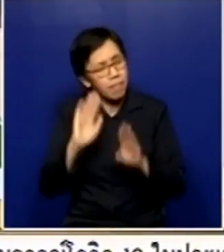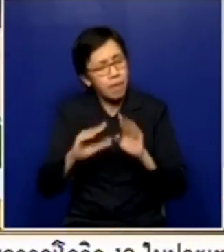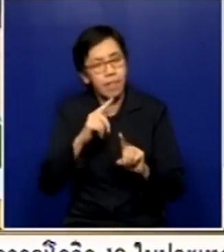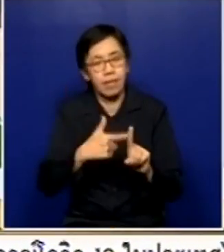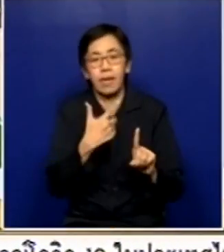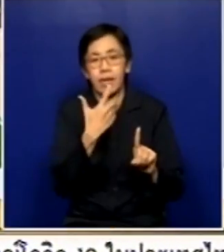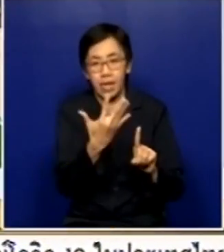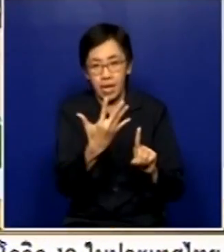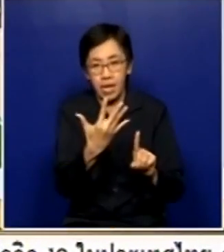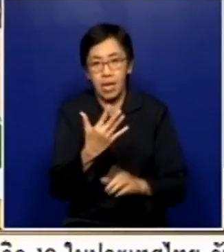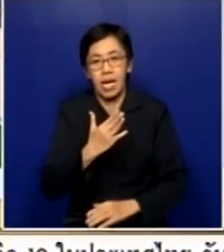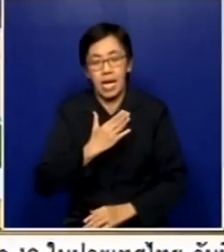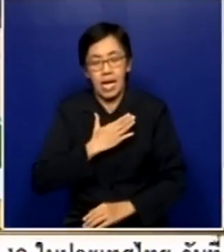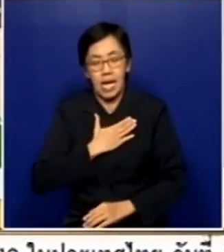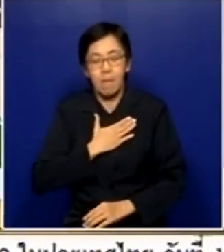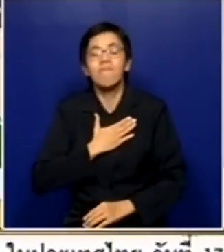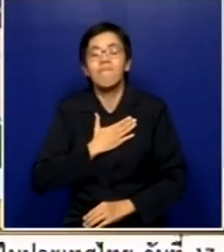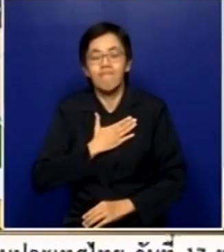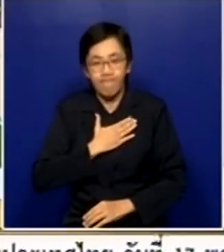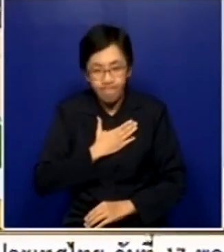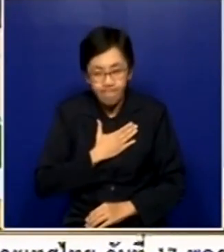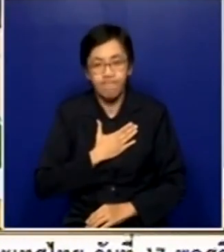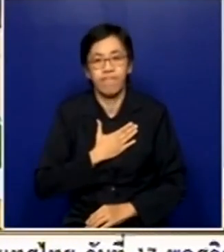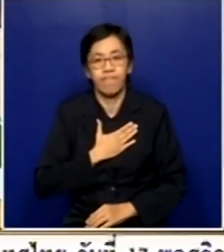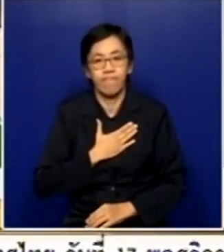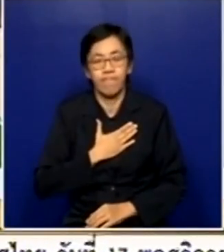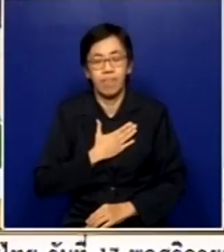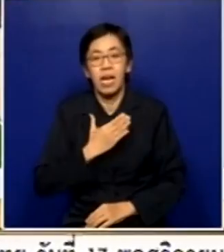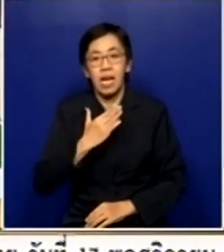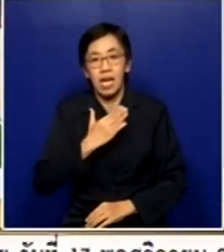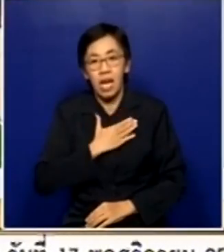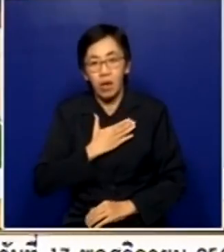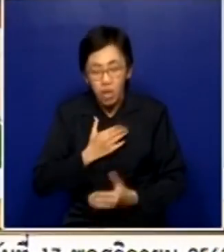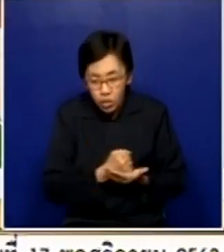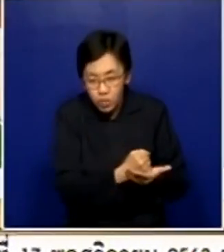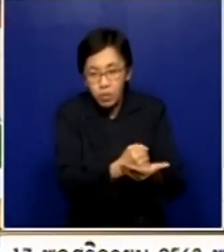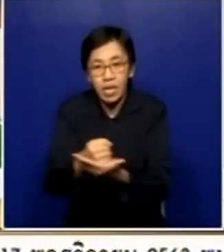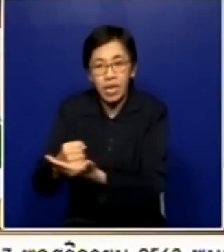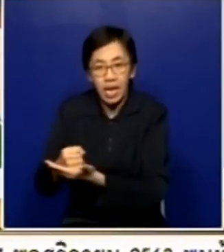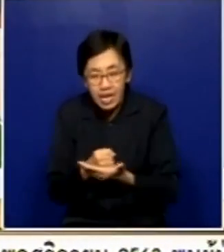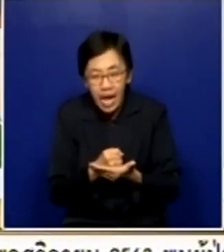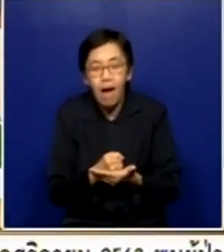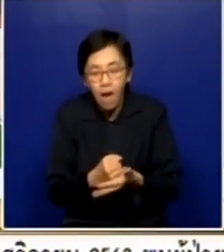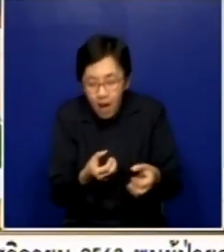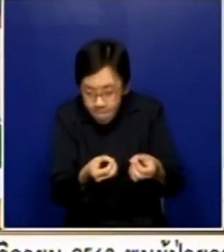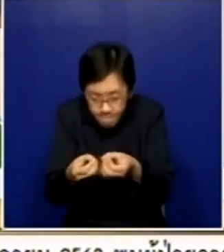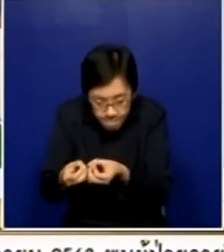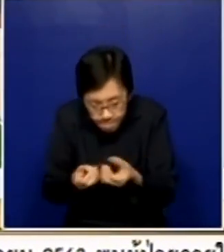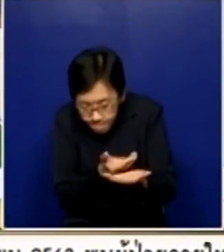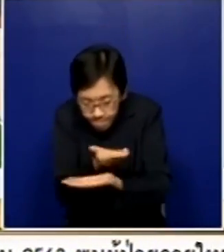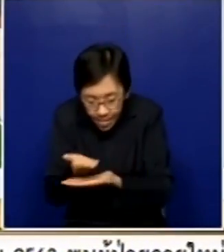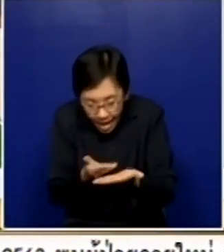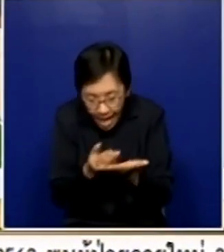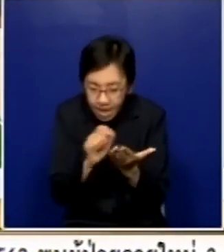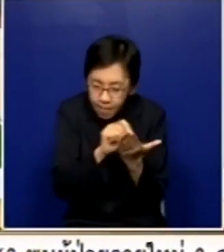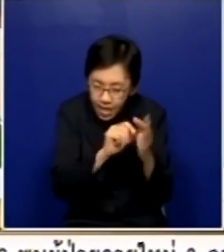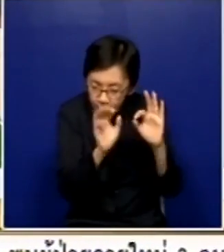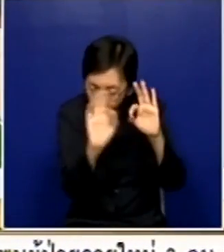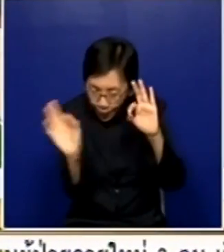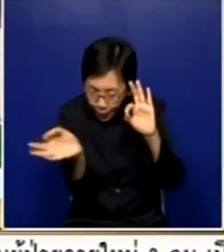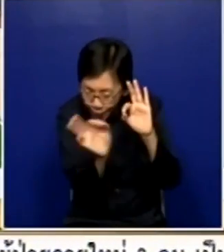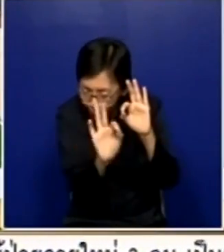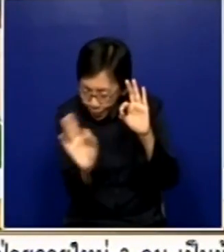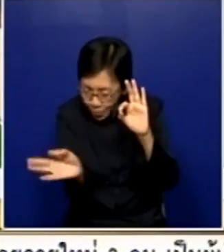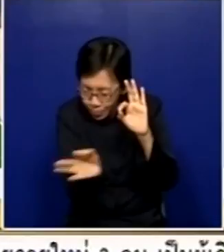เราจะตัดสินใจว่าเราจะช่วยกันลงล่างการแก้ไขรัฐ